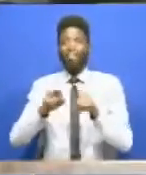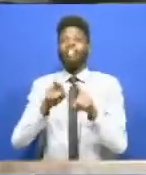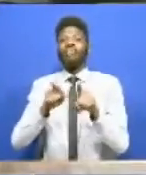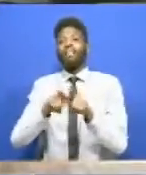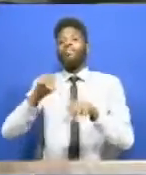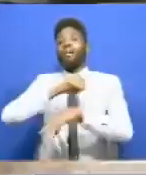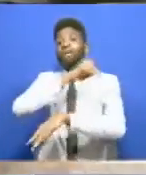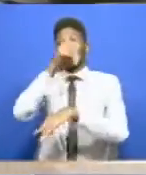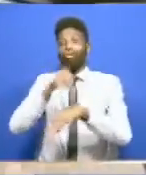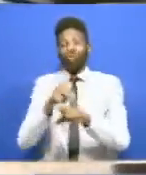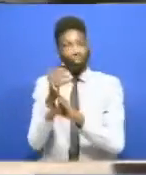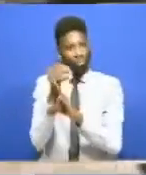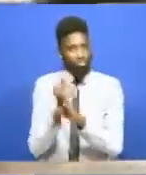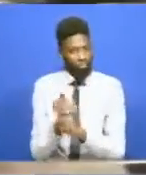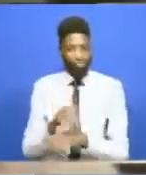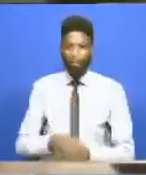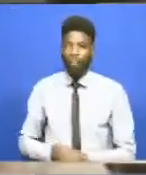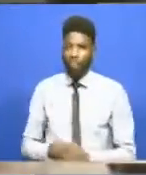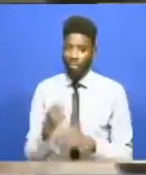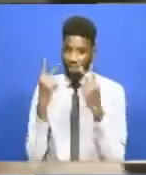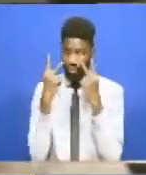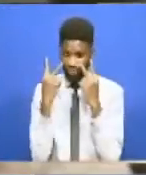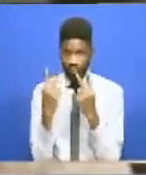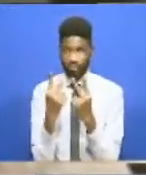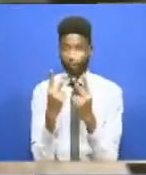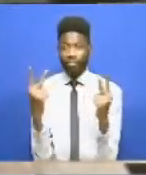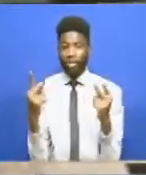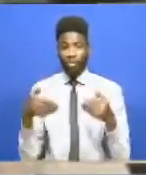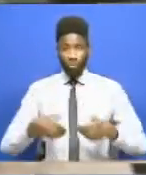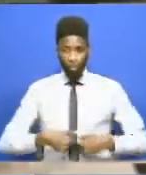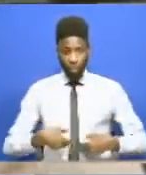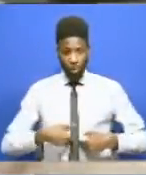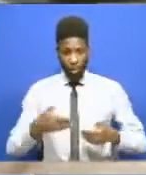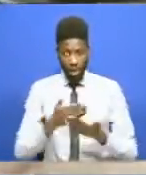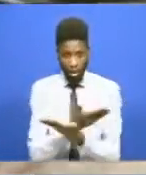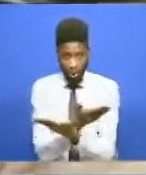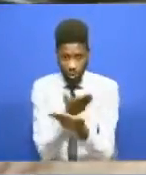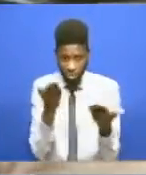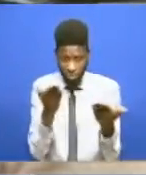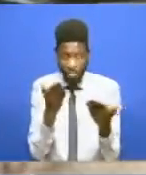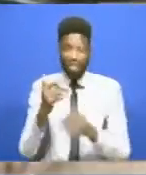nationally. Ukiona hawa vijana wako hapa, kila siku